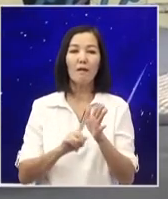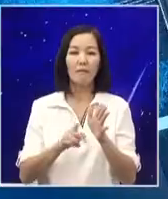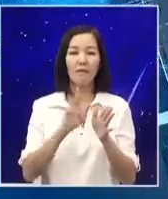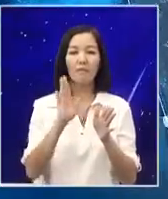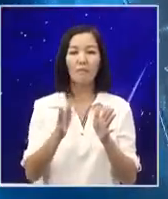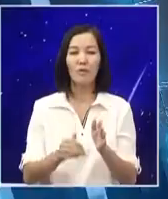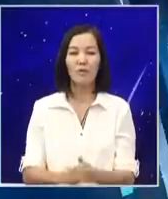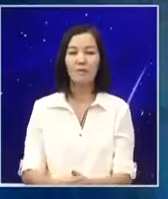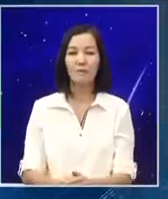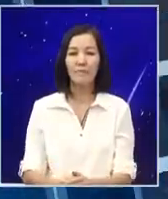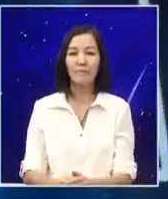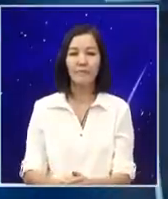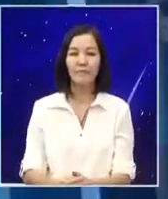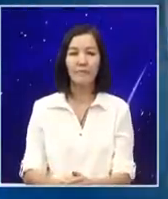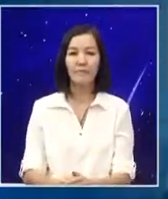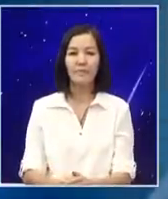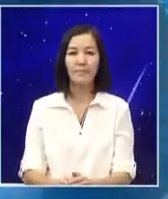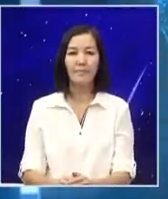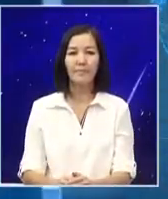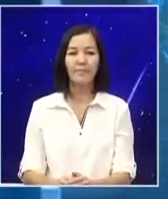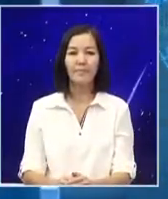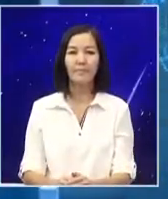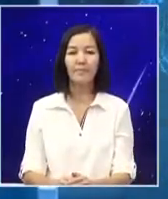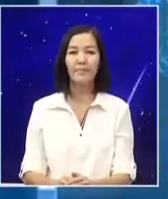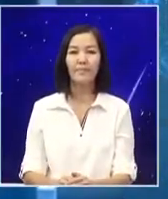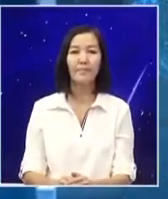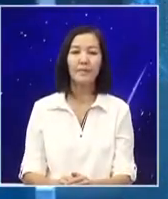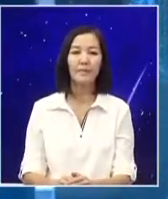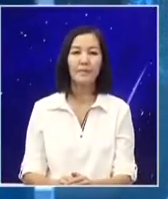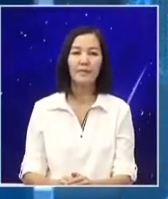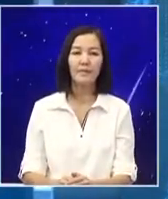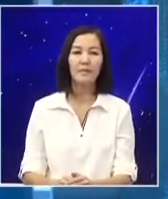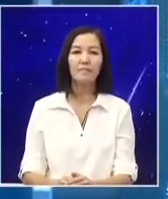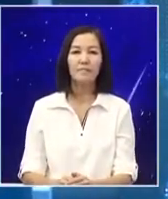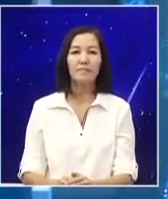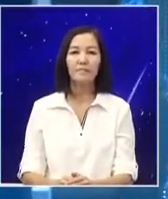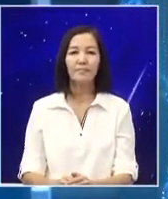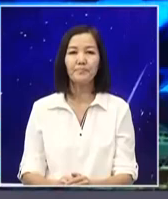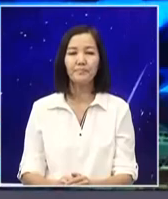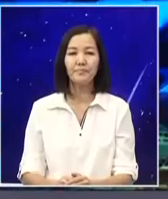болады. Гүлжанат Мақұлжанова, Адель Ақжаркенова, Ерболат Антылов, жетсу телеарнасы.